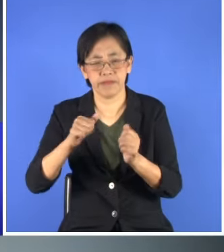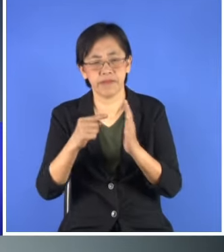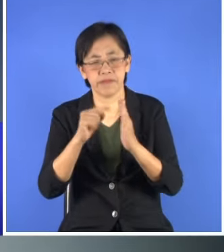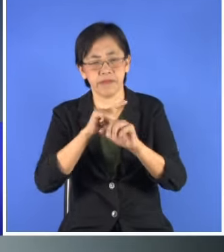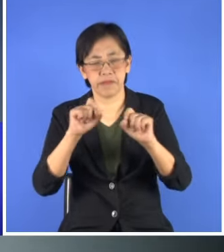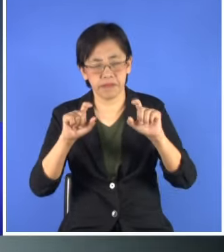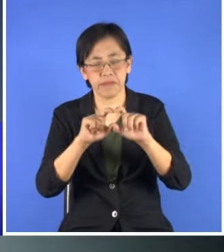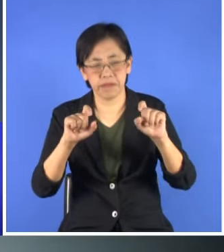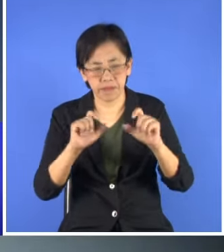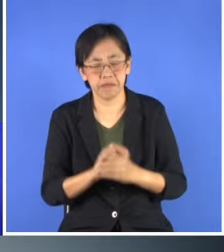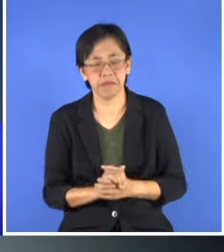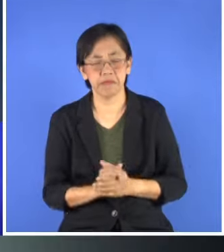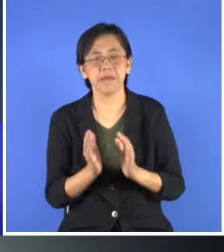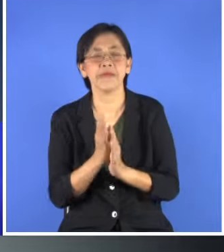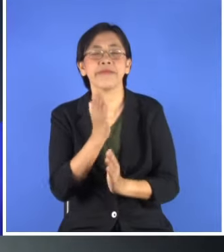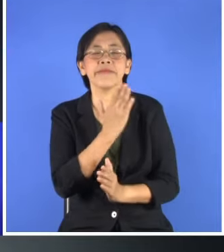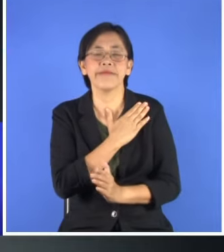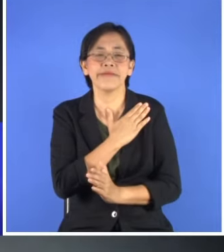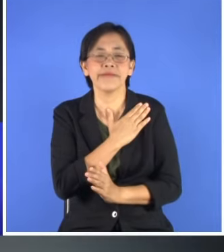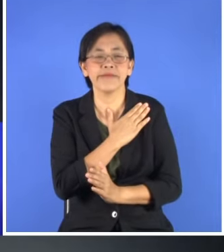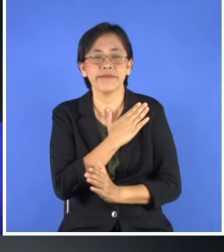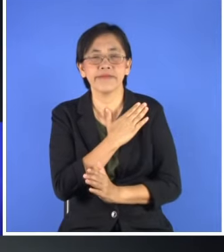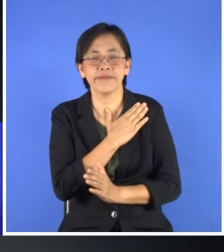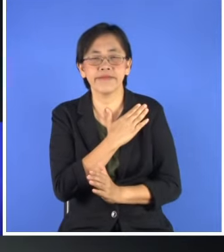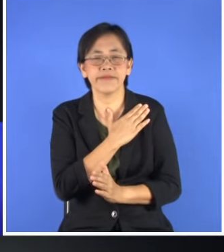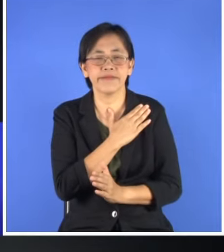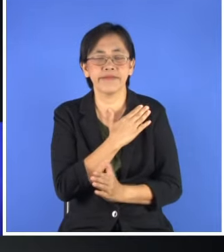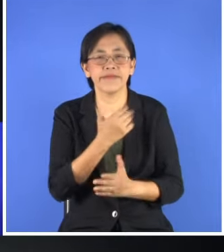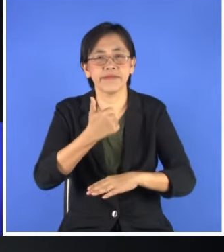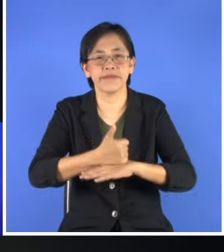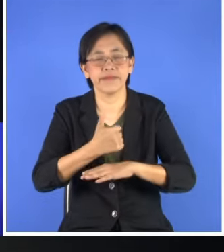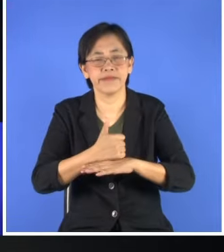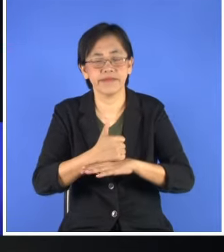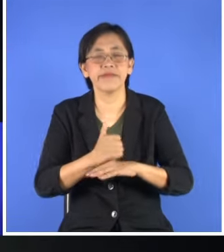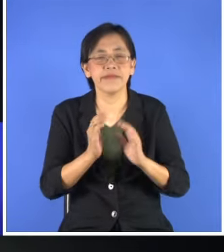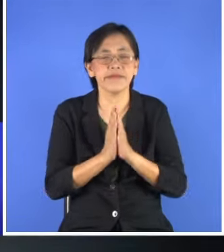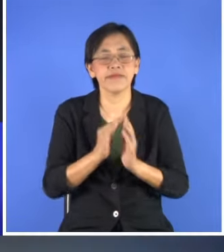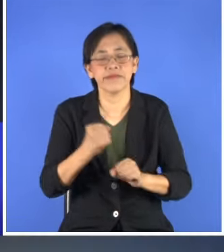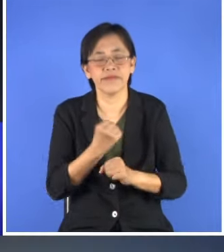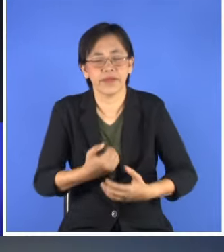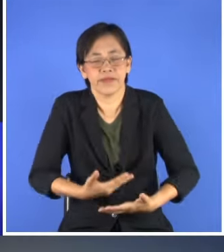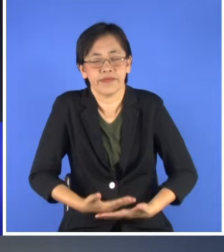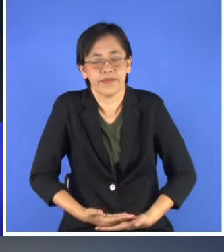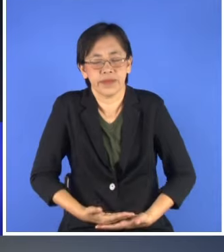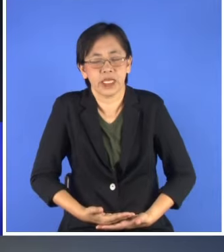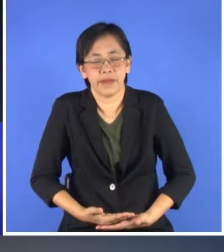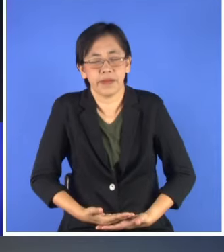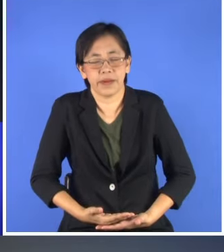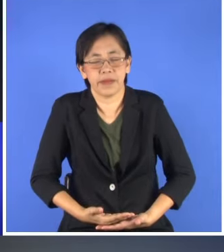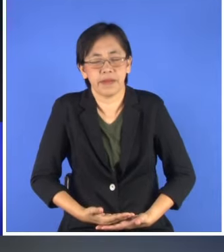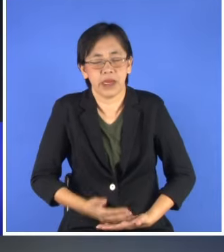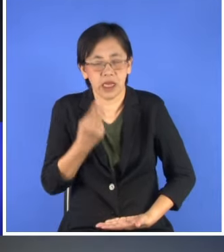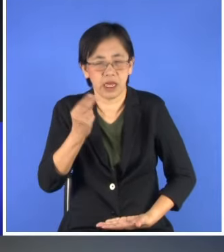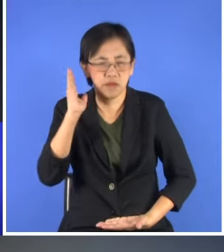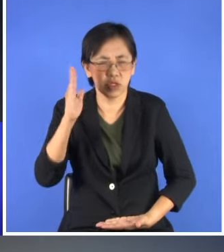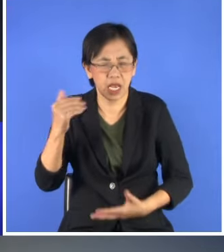เนี่ยนะครับขณะที่พระอัมพลอภิจิตตนะครับเจ้าเ้าเรียกว่าพระลูกวัดได้ปฏิบัติธรรมอยู่ที่สำนักสง์เนี่ยเห็นผู้ชายเนี่